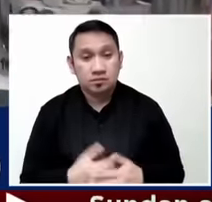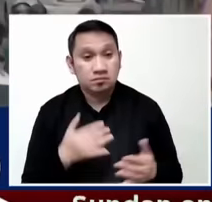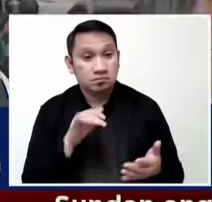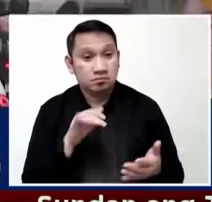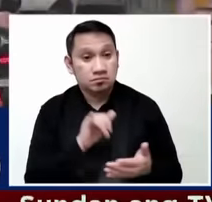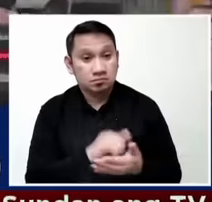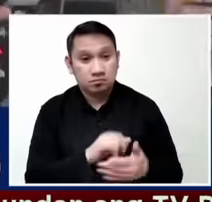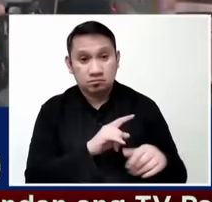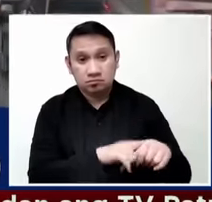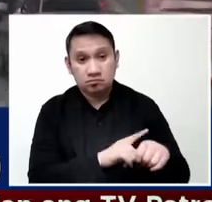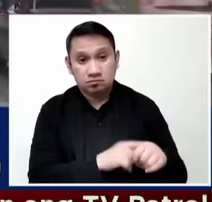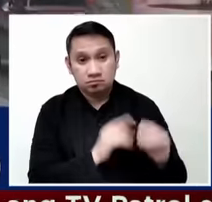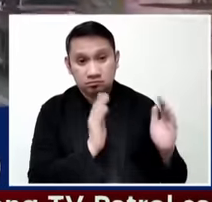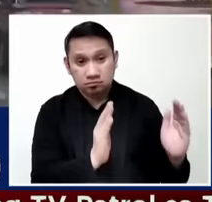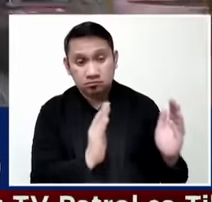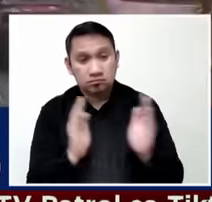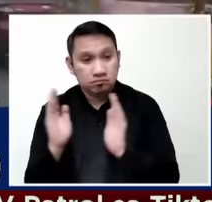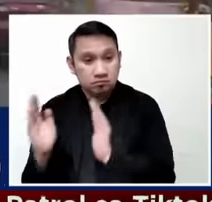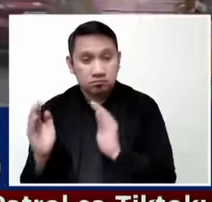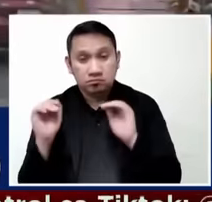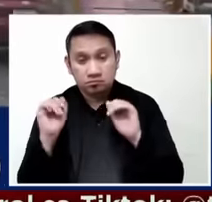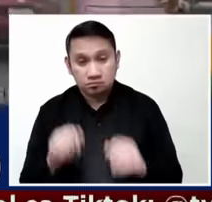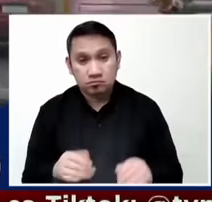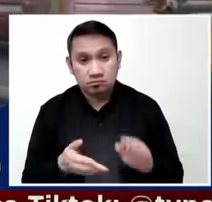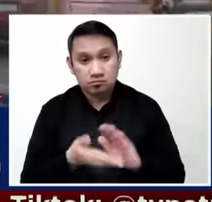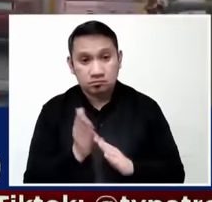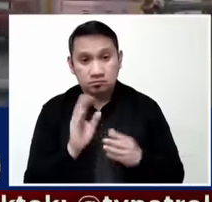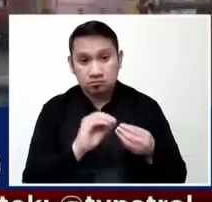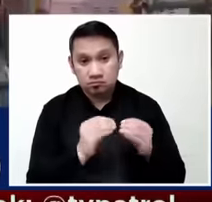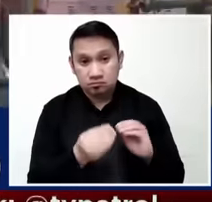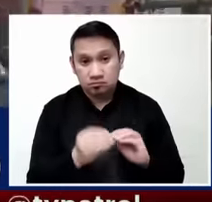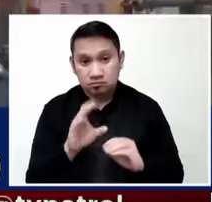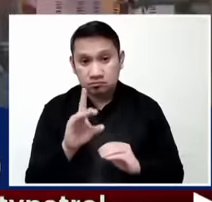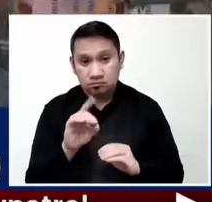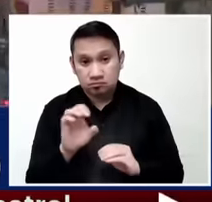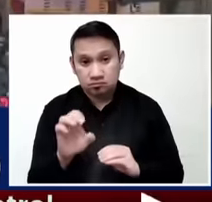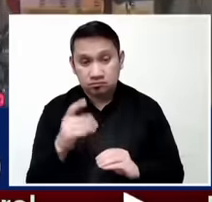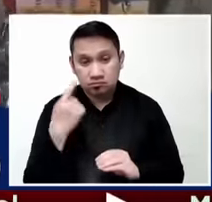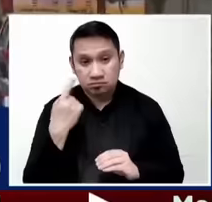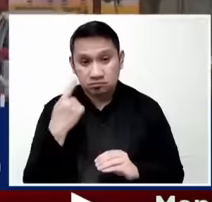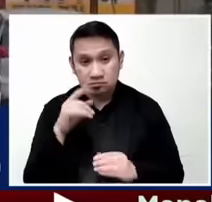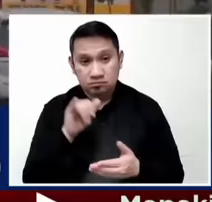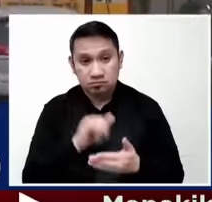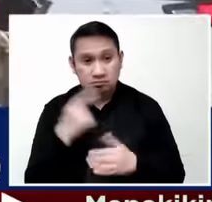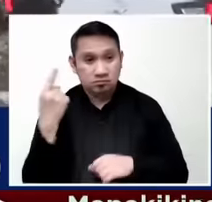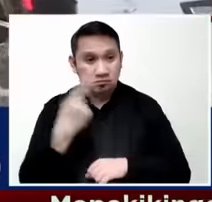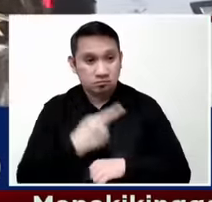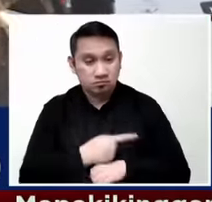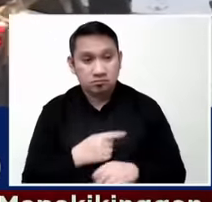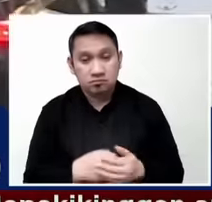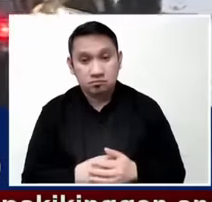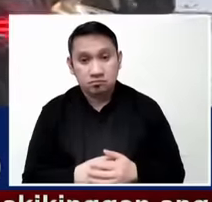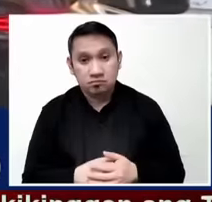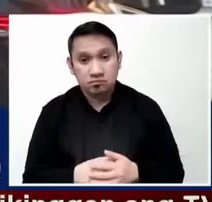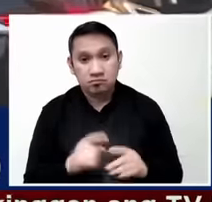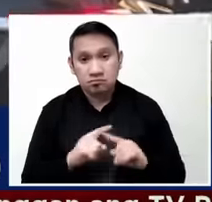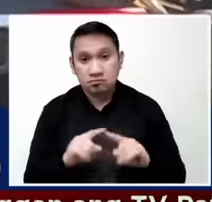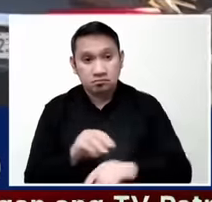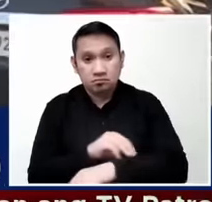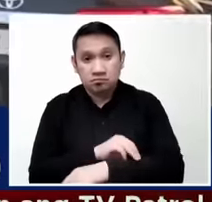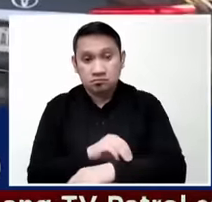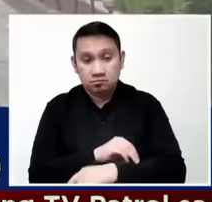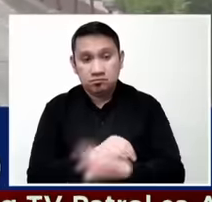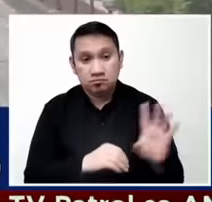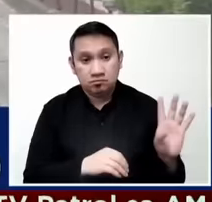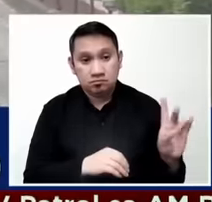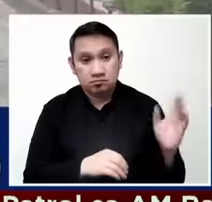ito, maaaring dumaan ang mga sasakyan na saklaw ng number coding scheme ng araw na iyon. Maliban sa Makati City na alas 7 ng